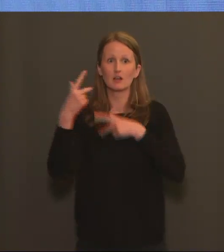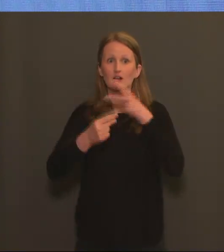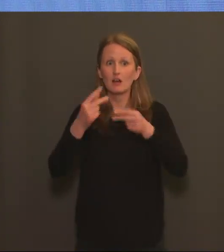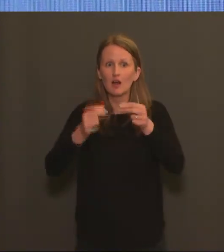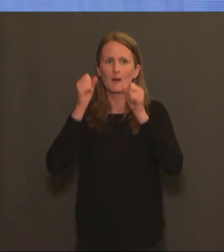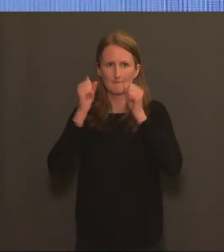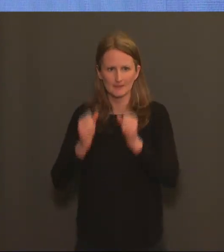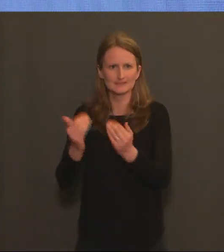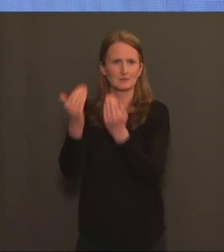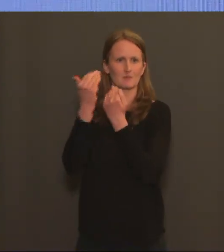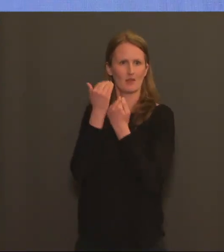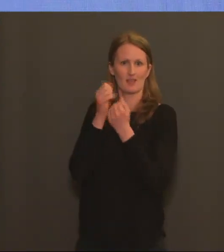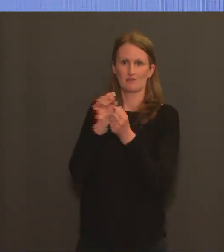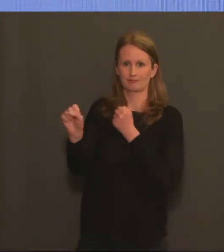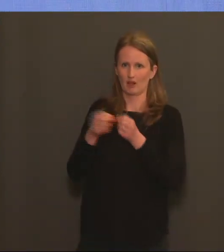contre la Covid-19.